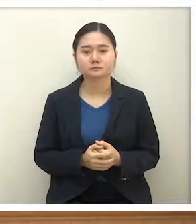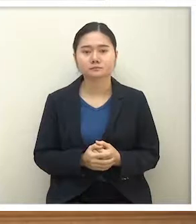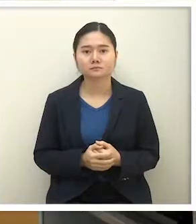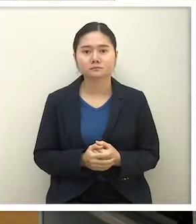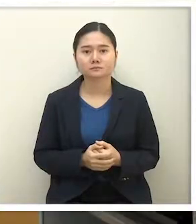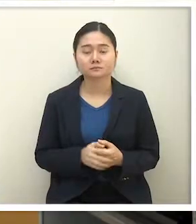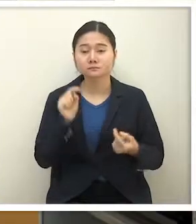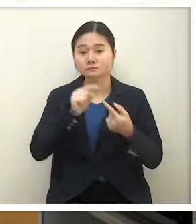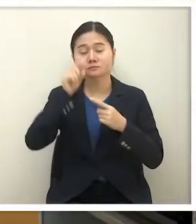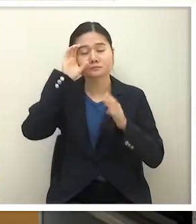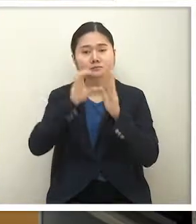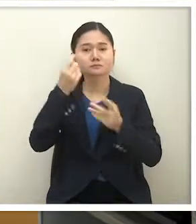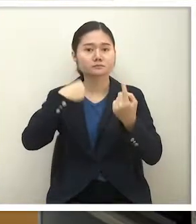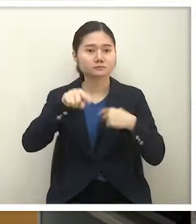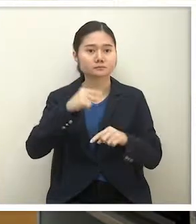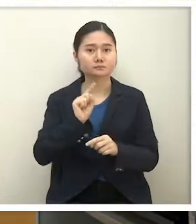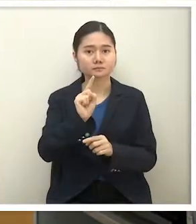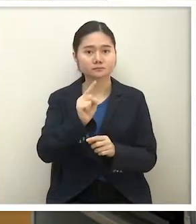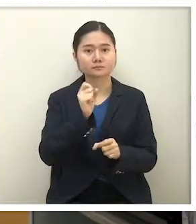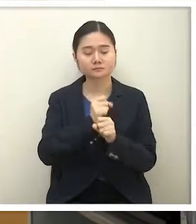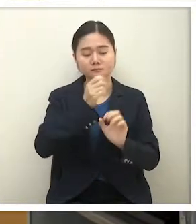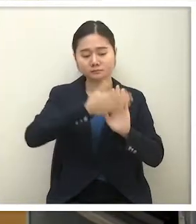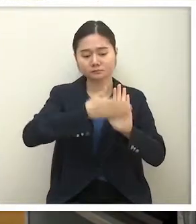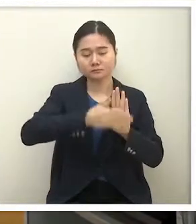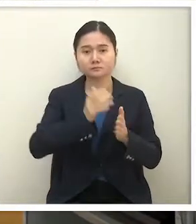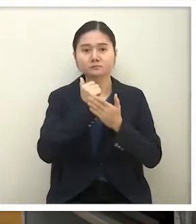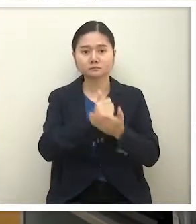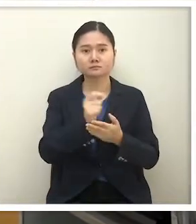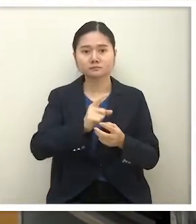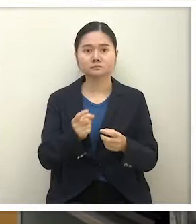ในแอนิเมชันนี่นะครับการทำฉากหลังนี่จะช่วย